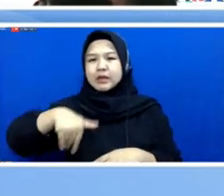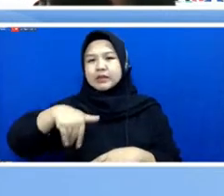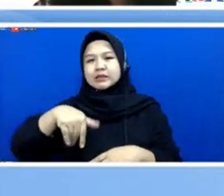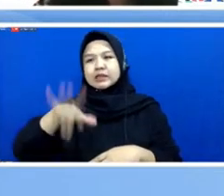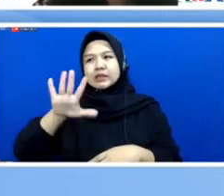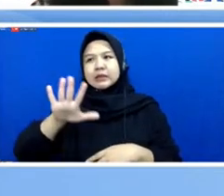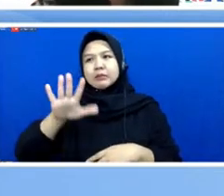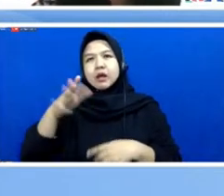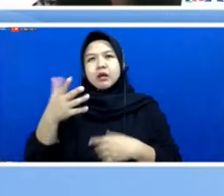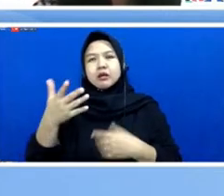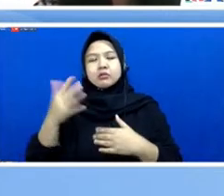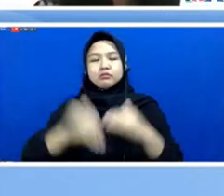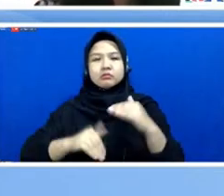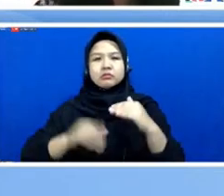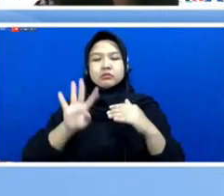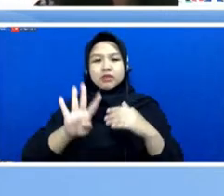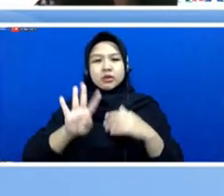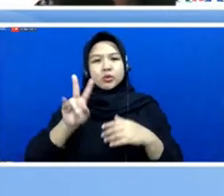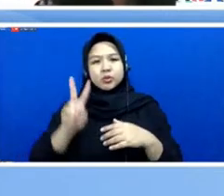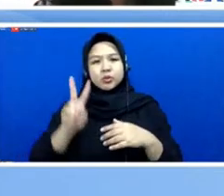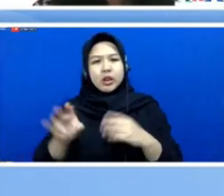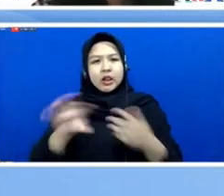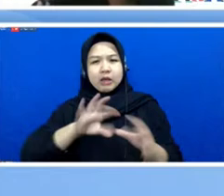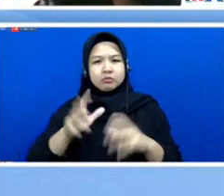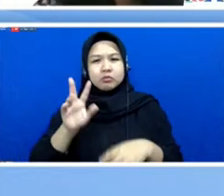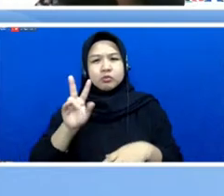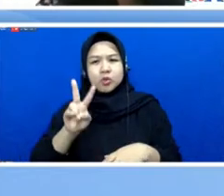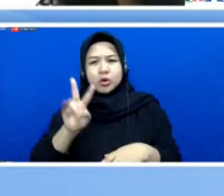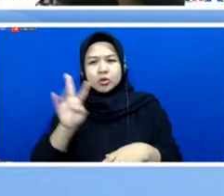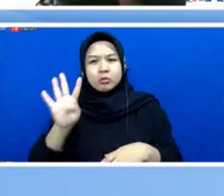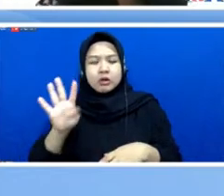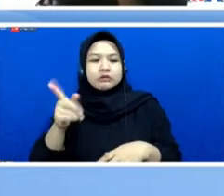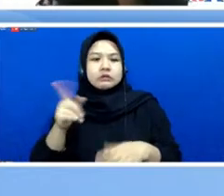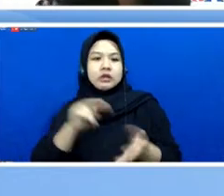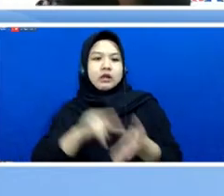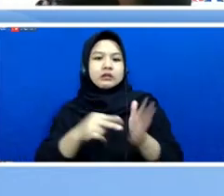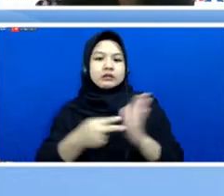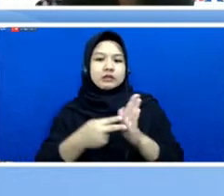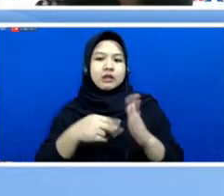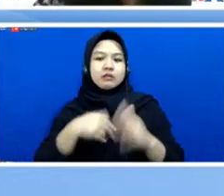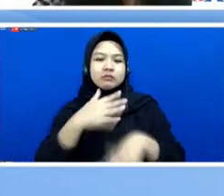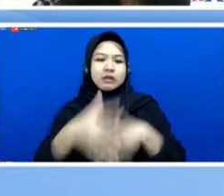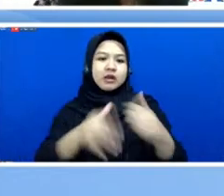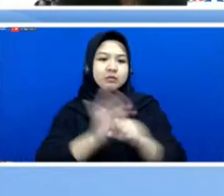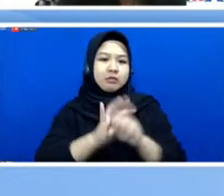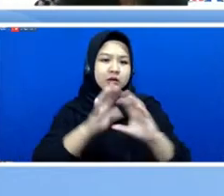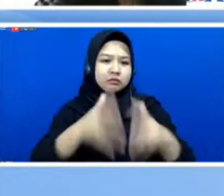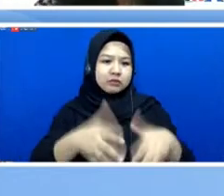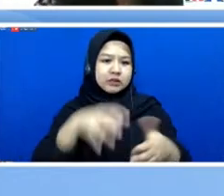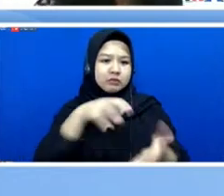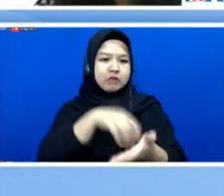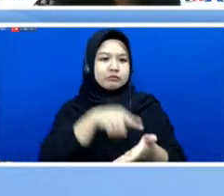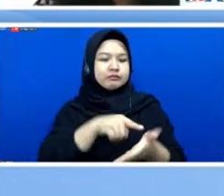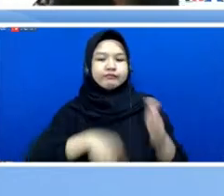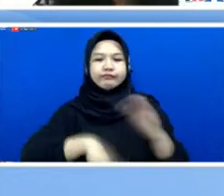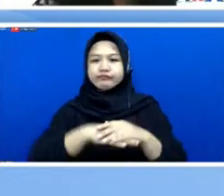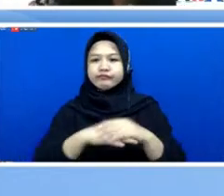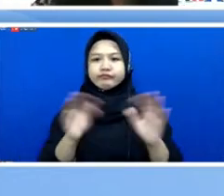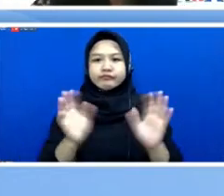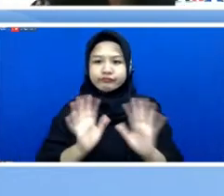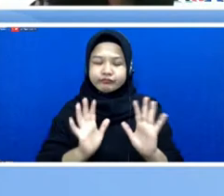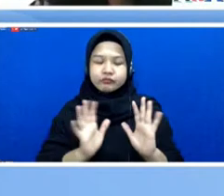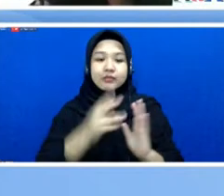5, masih 4, masih 2, gitu. Itu akan membuat penanganan pandemi di daerah tersebut tidak maksimal. Nah, serapan anggaran daerah bisa